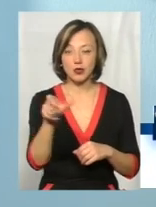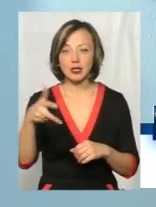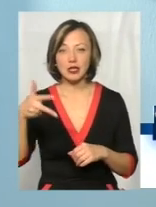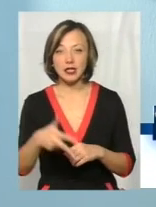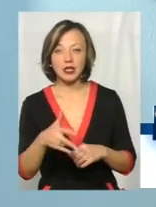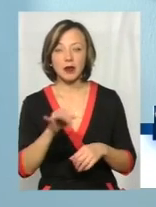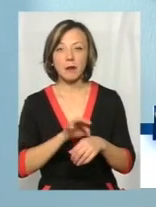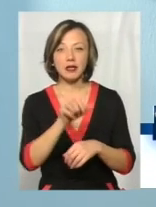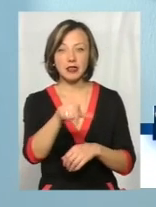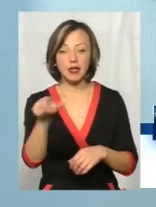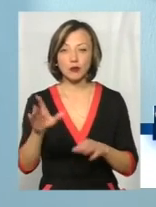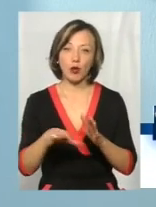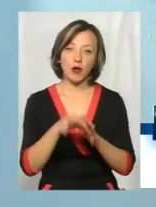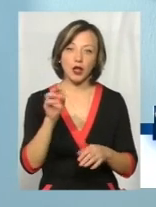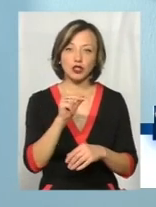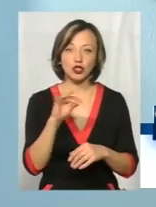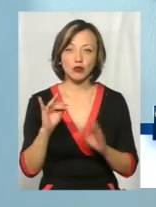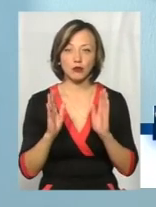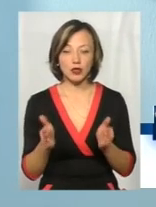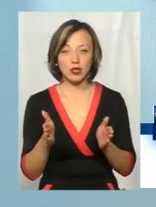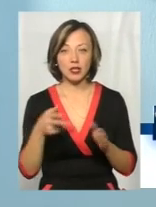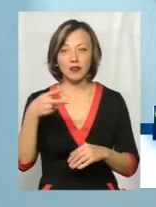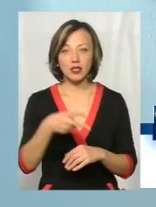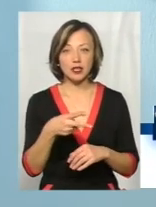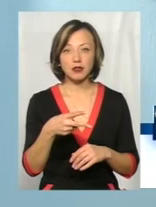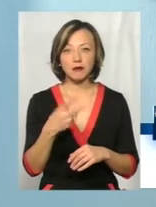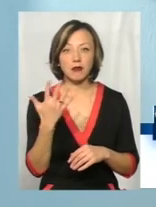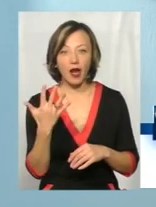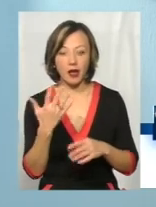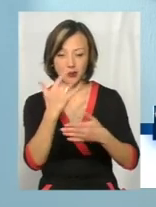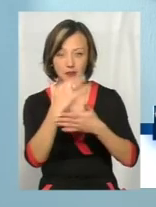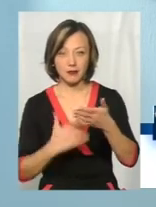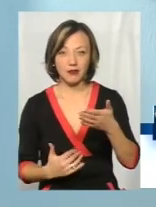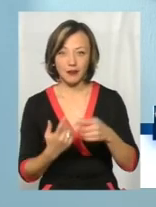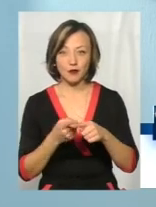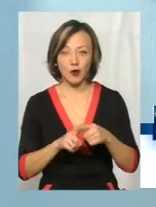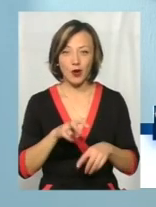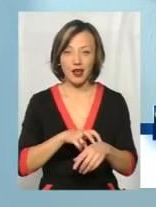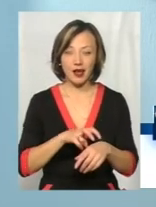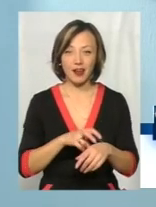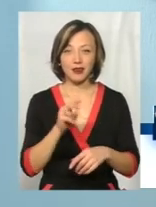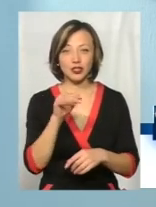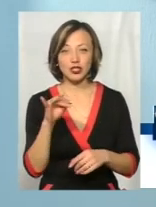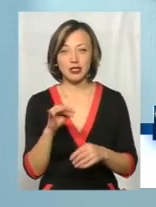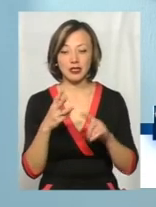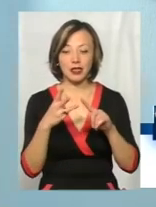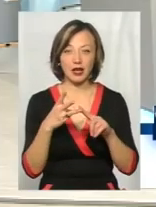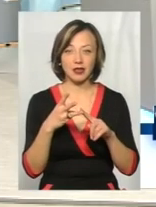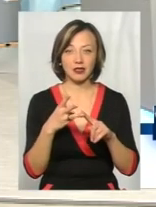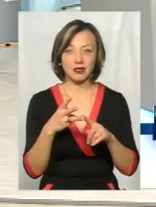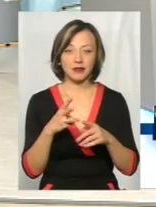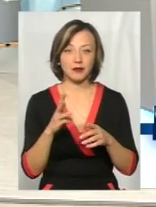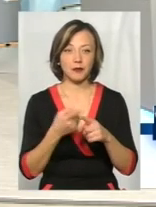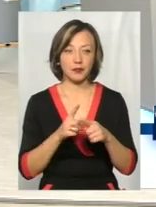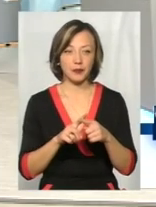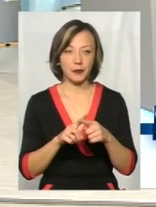і пацієнт буде обирати, чи він буде там 2005-м в цього лікаря, чи буде третім? І може... Але це